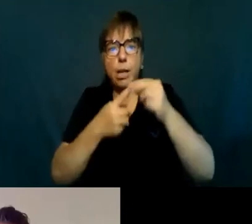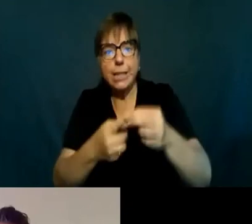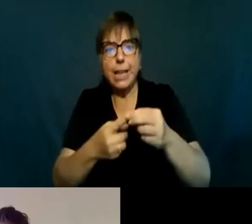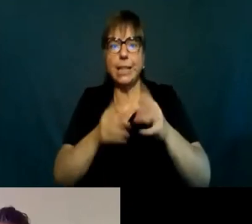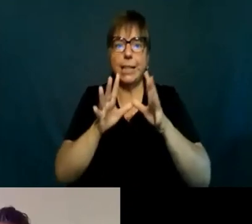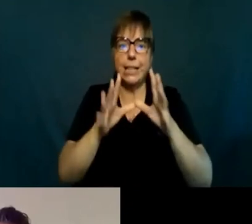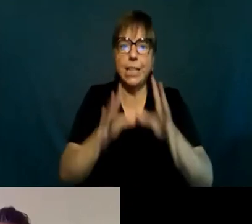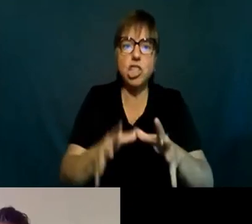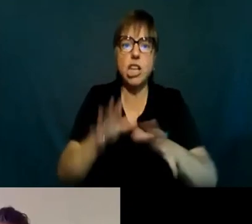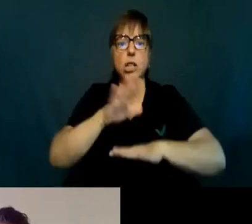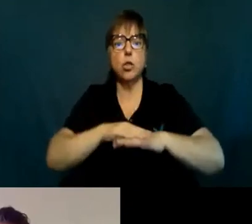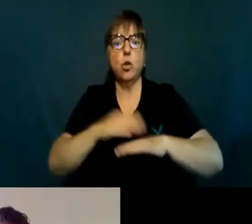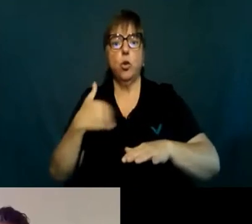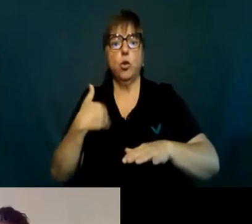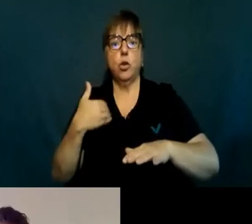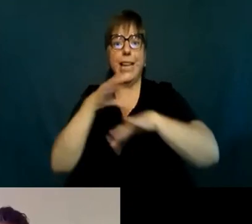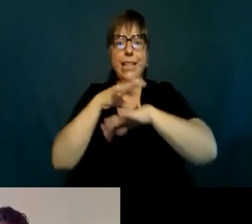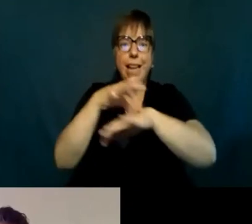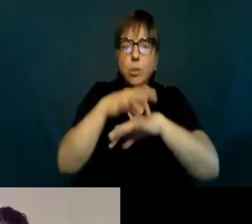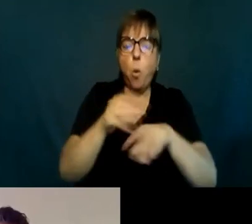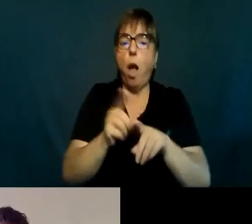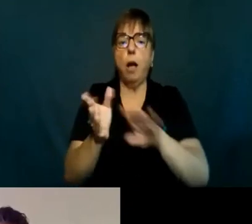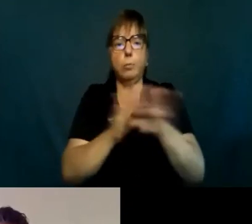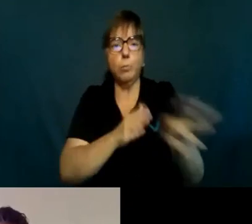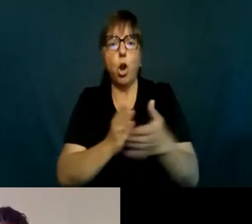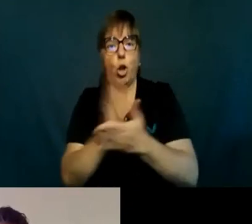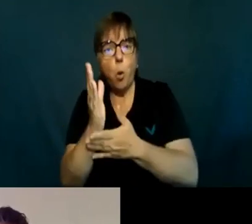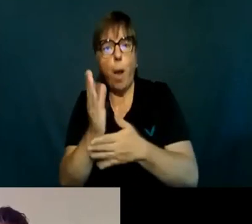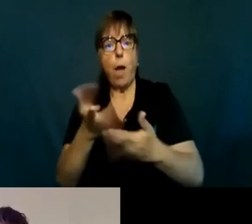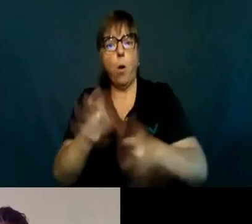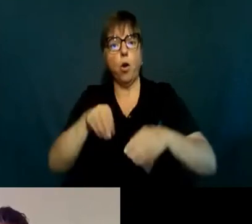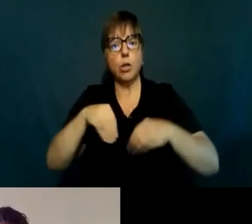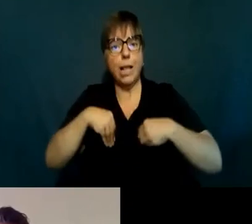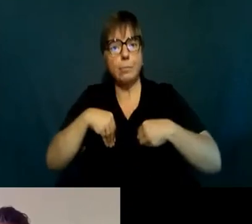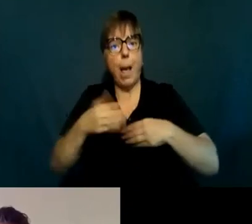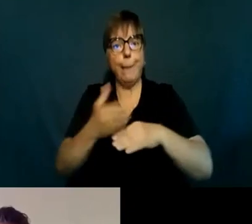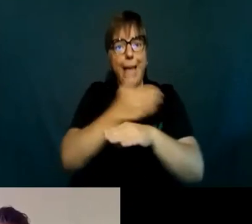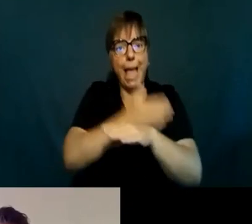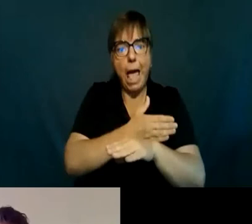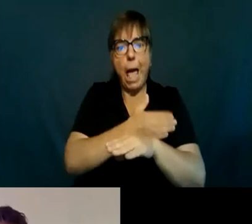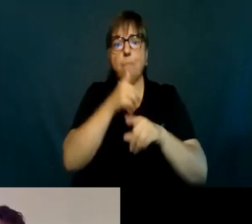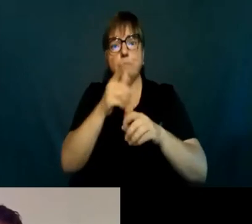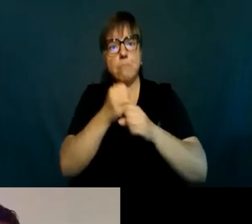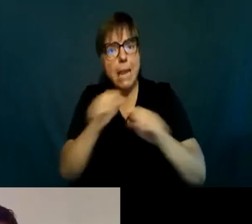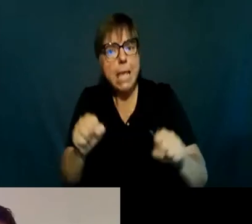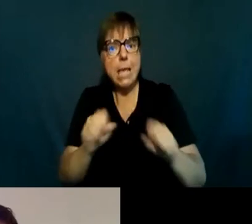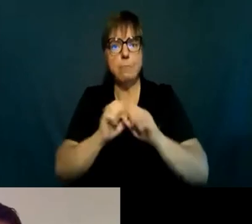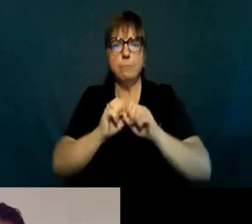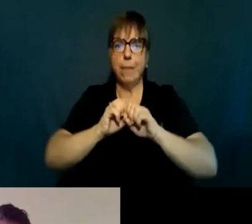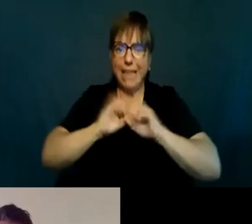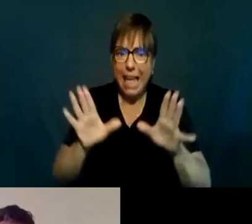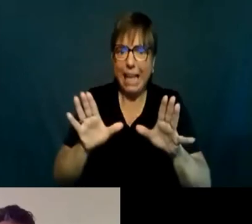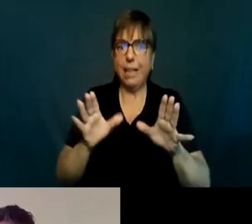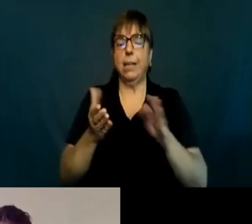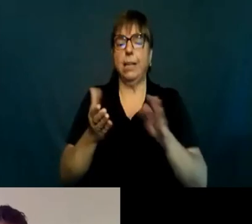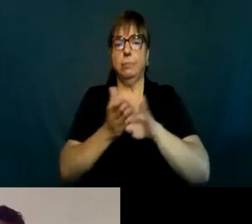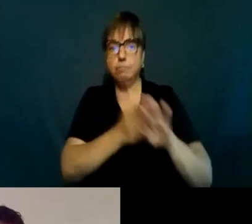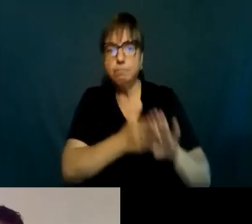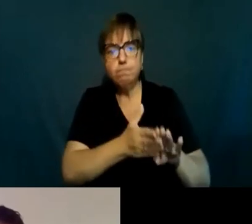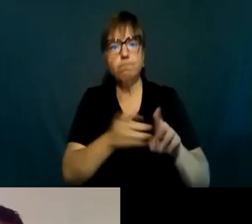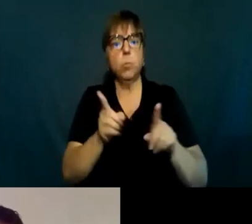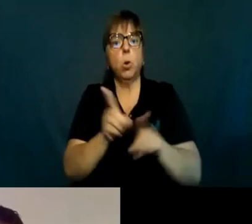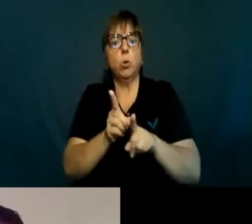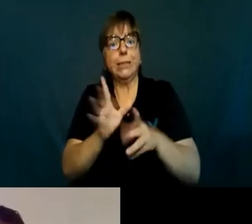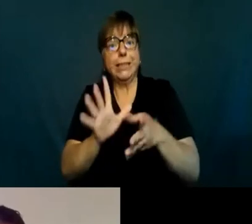'utilisation des territoires autochtones, le droit au consentement préalable, libre et éclairé. Donc, la mise en